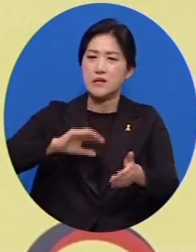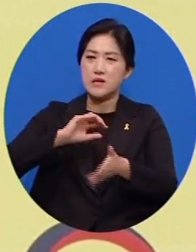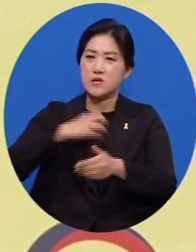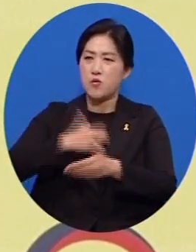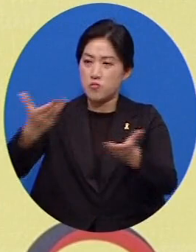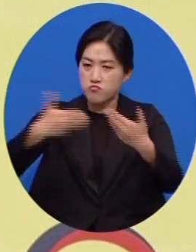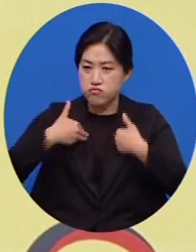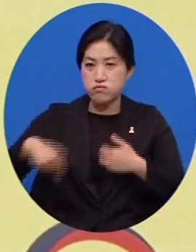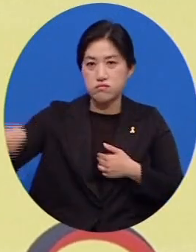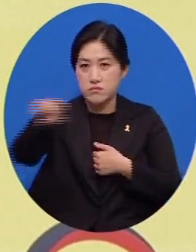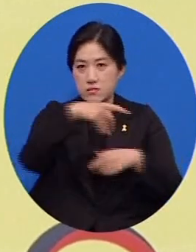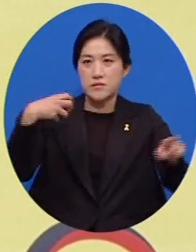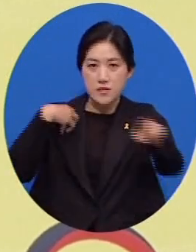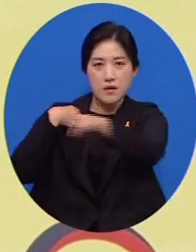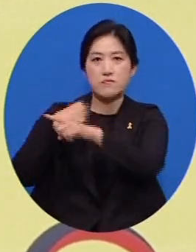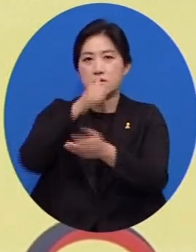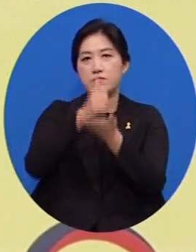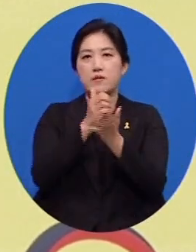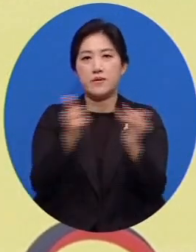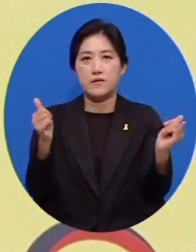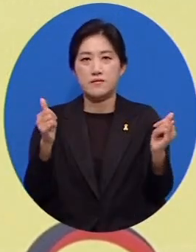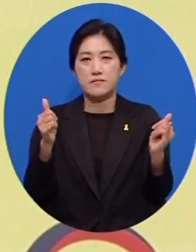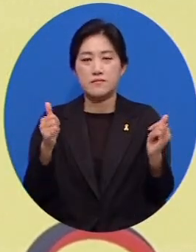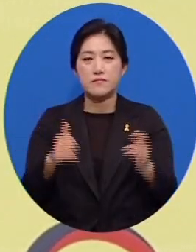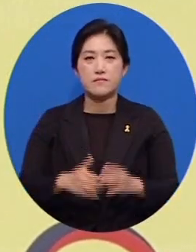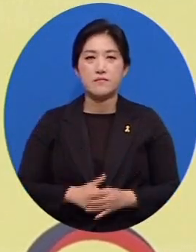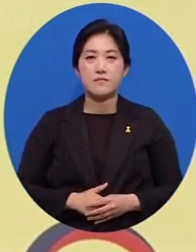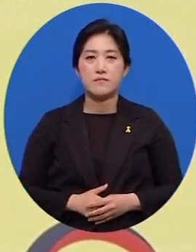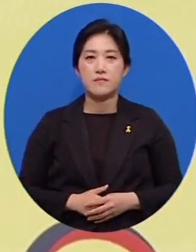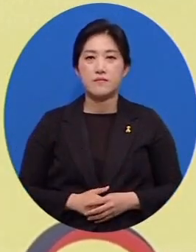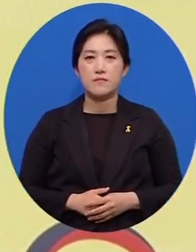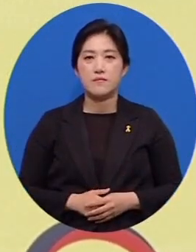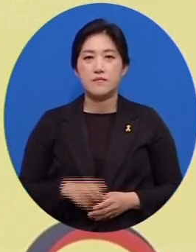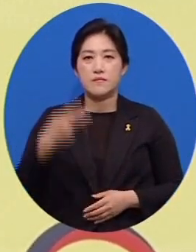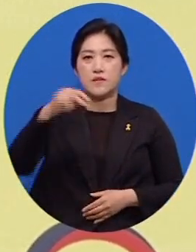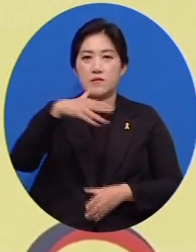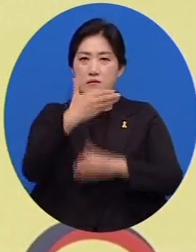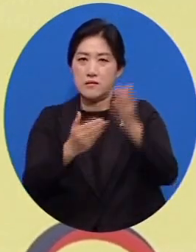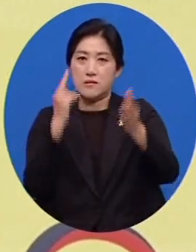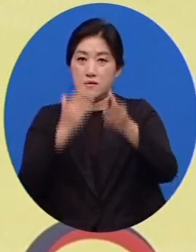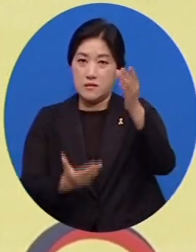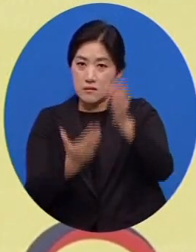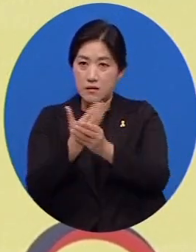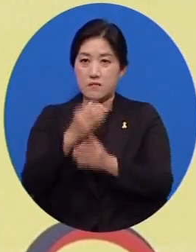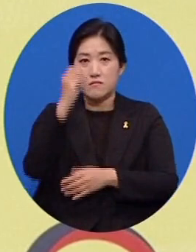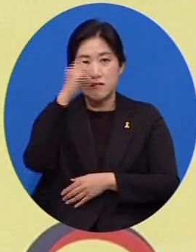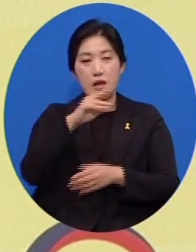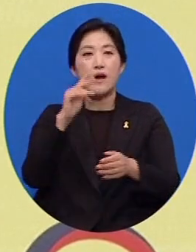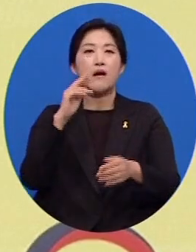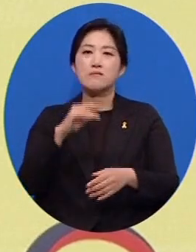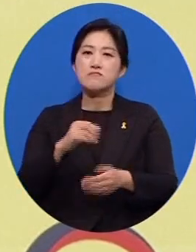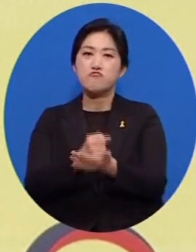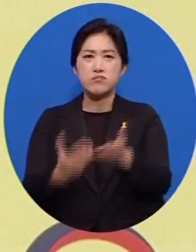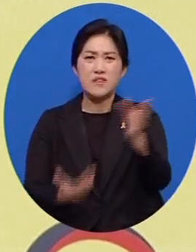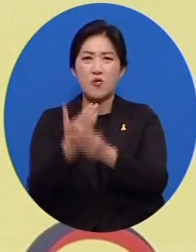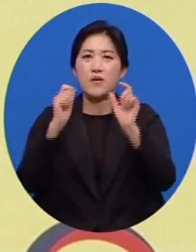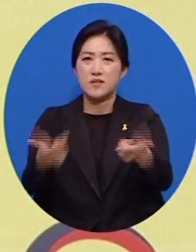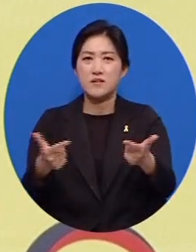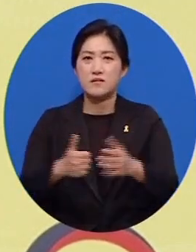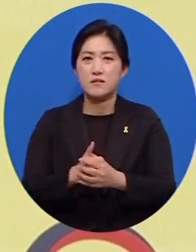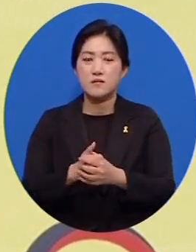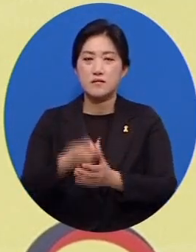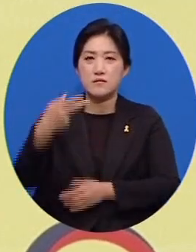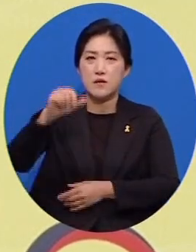세월호 참사의 책임자이며 범인입니다. 세월호 참사는 단순한 사고가 아닙니다.